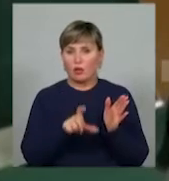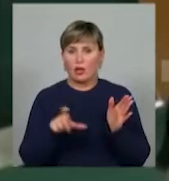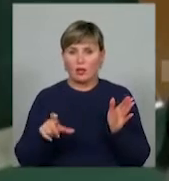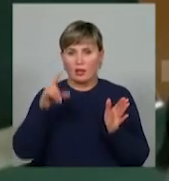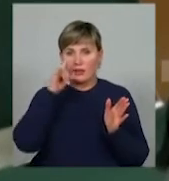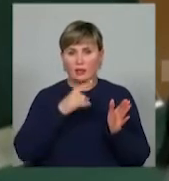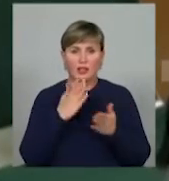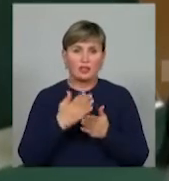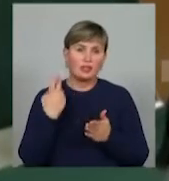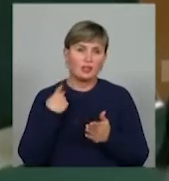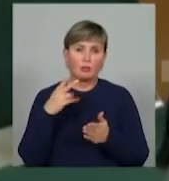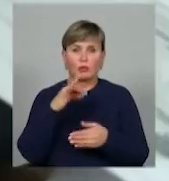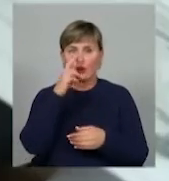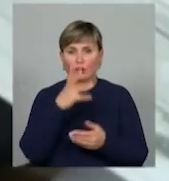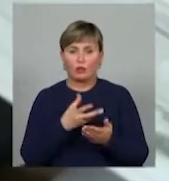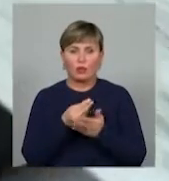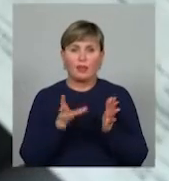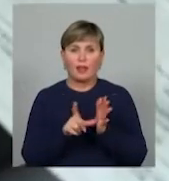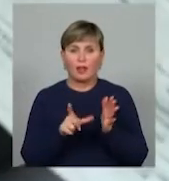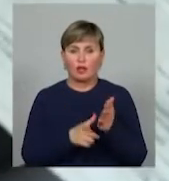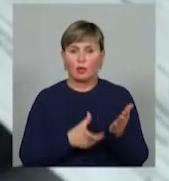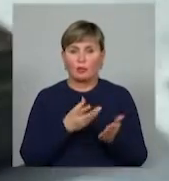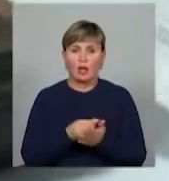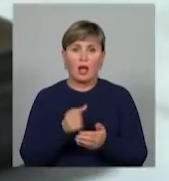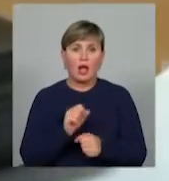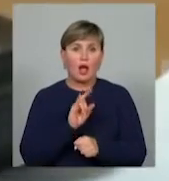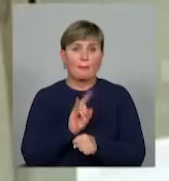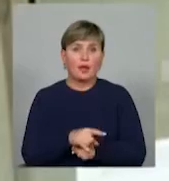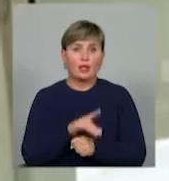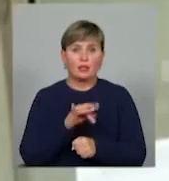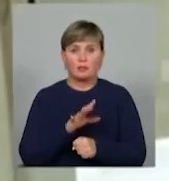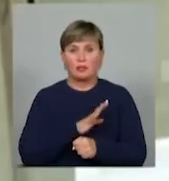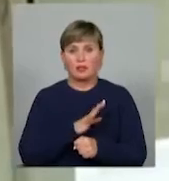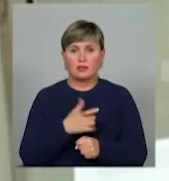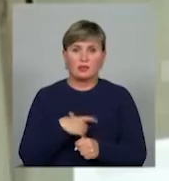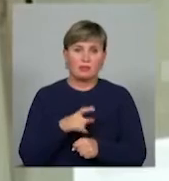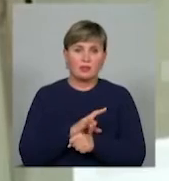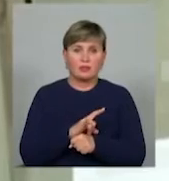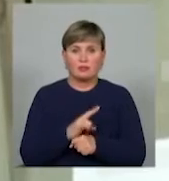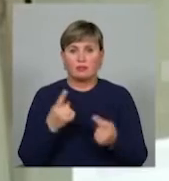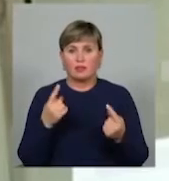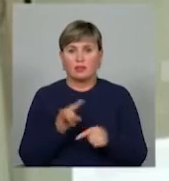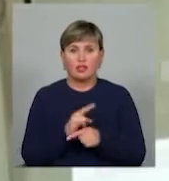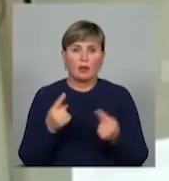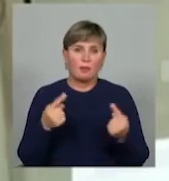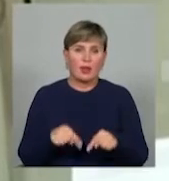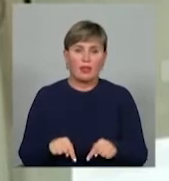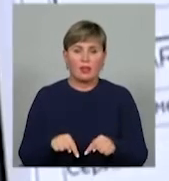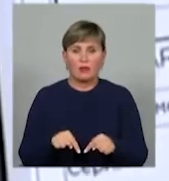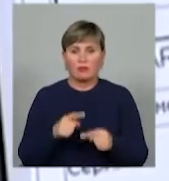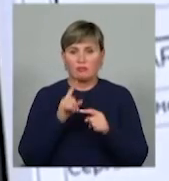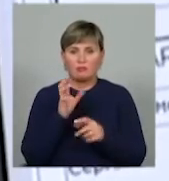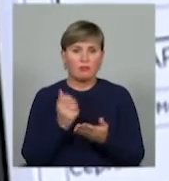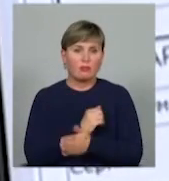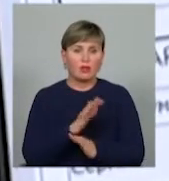este должники по коммунальным и налоговым платежам а вот обмануть и стать уже банкротом не получится поспешили заверить в минфине за